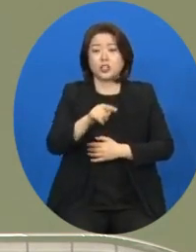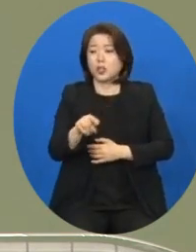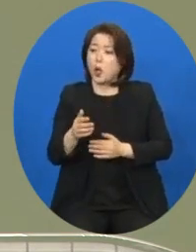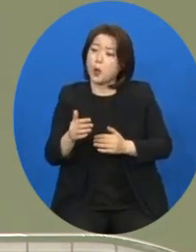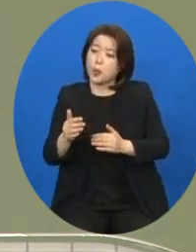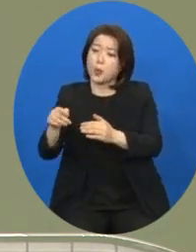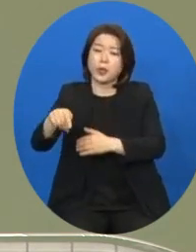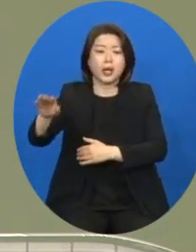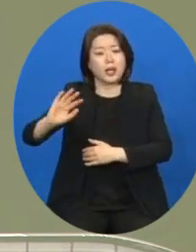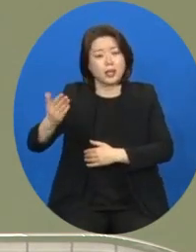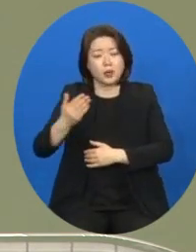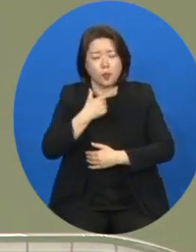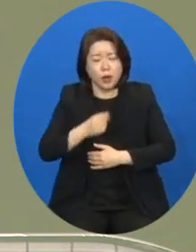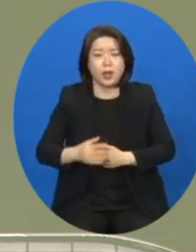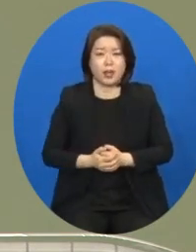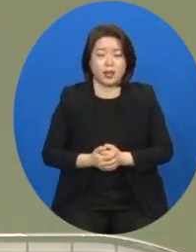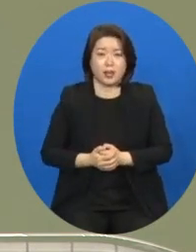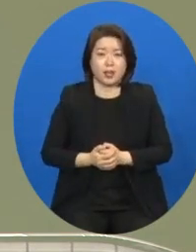되기를 원한다.